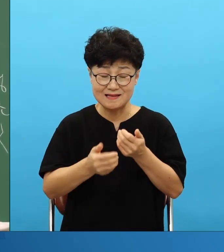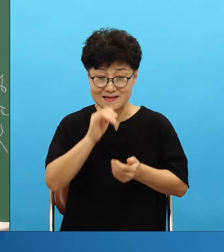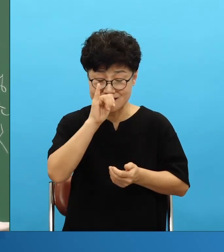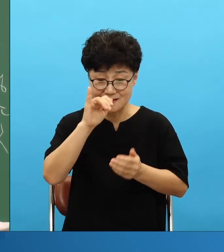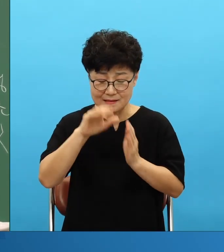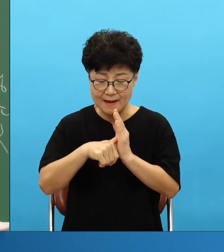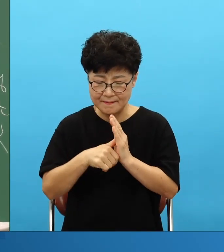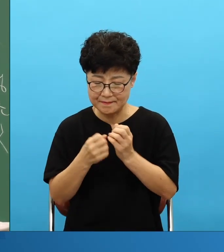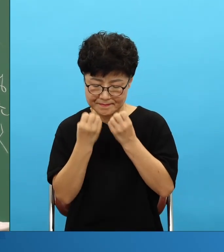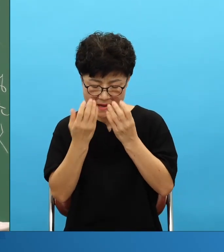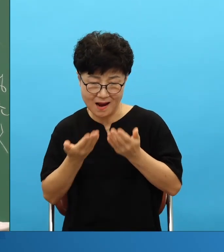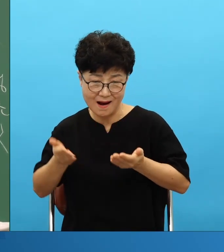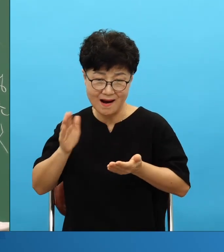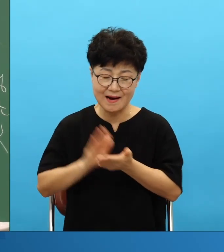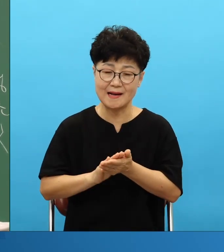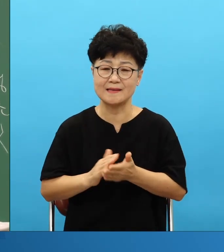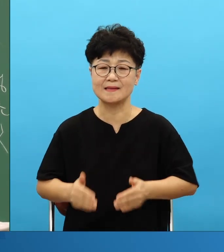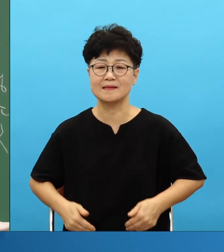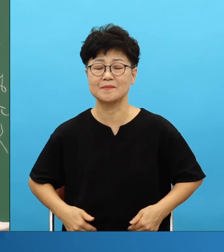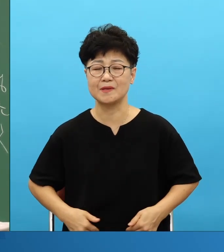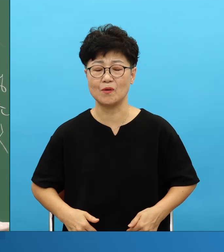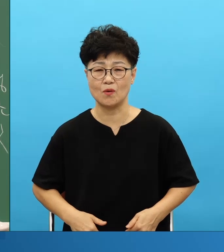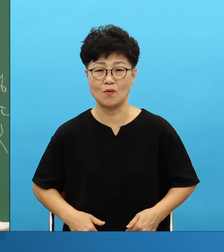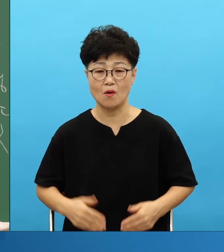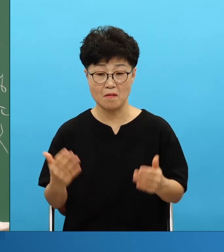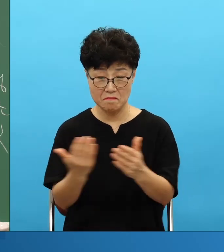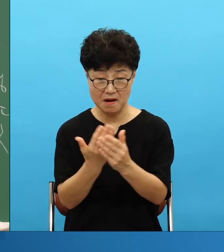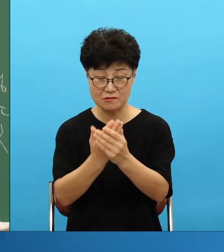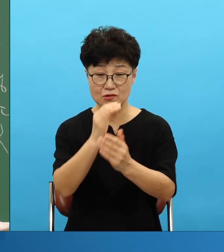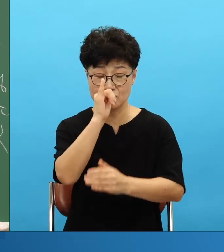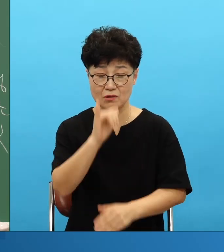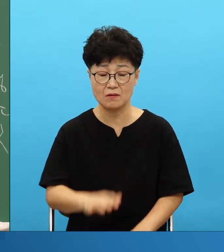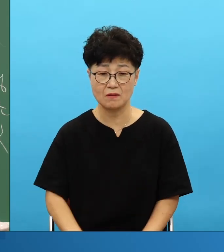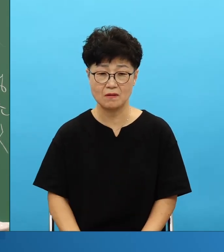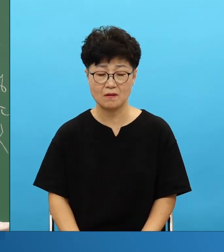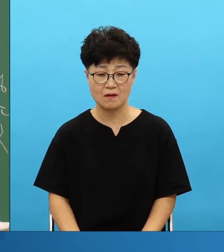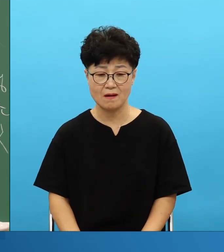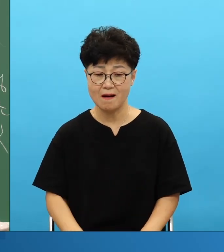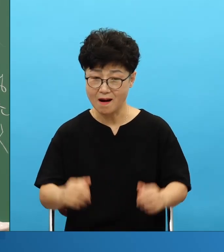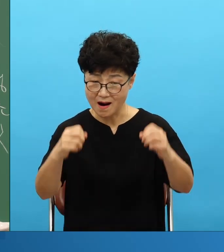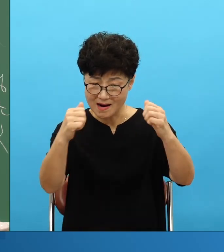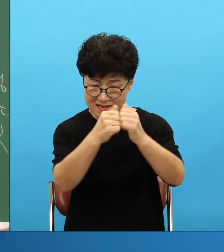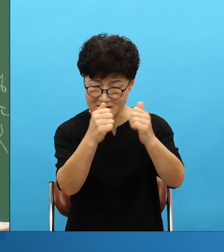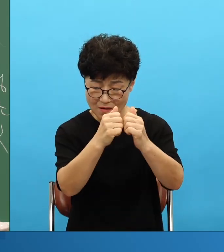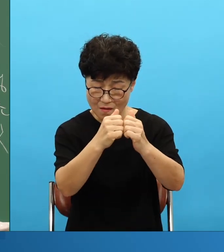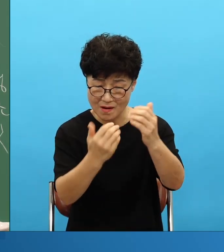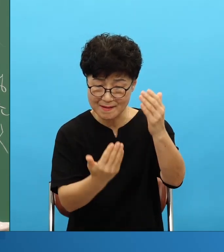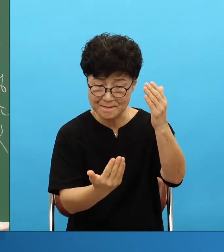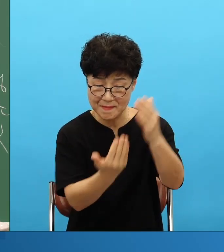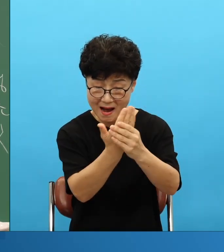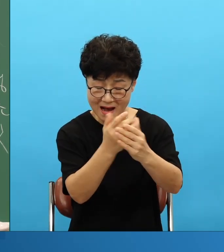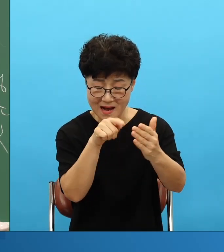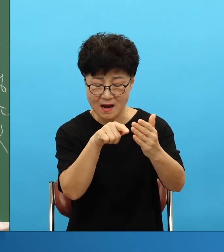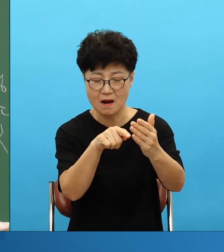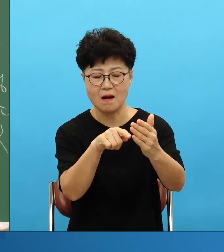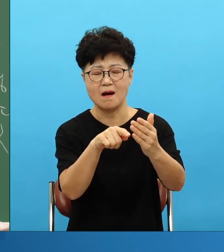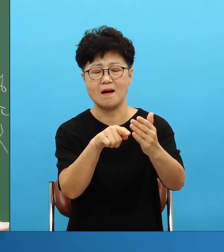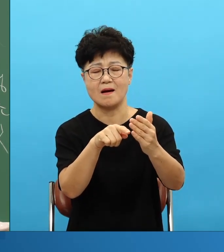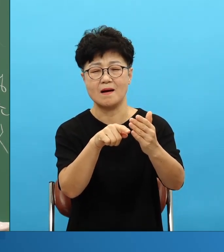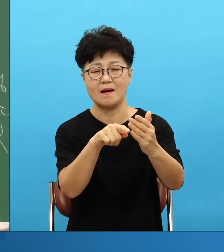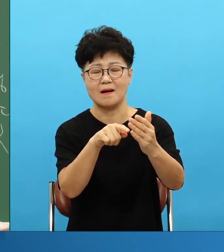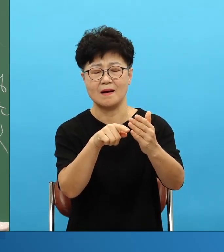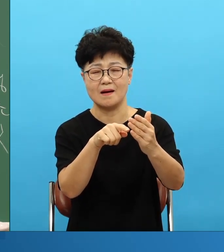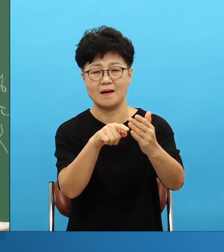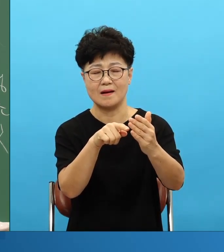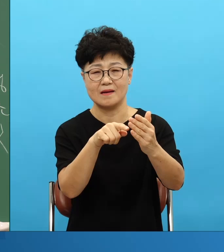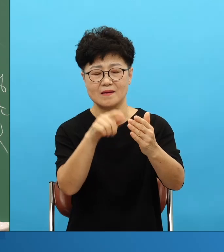simply renew. 발전해 나가는 겁니다. That you continue to develop and 싸울 advance. 일이 있다. 싸울 게 아니고 발전해 나가. And if there's a reason for you to fight, don't fight. Actually advance. 그리고